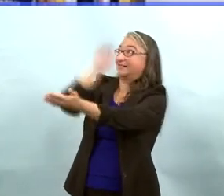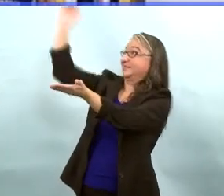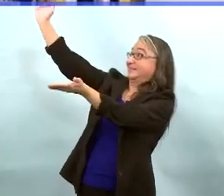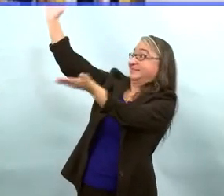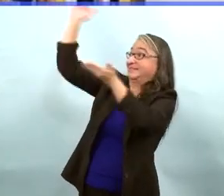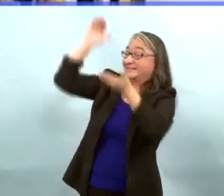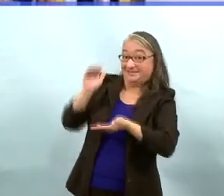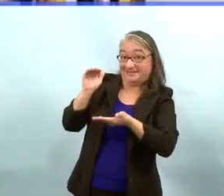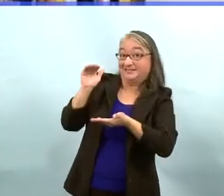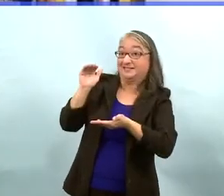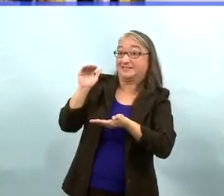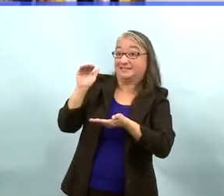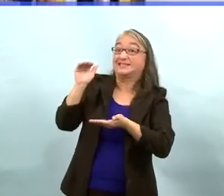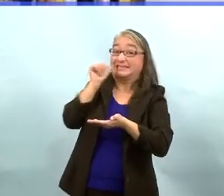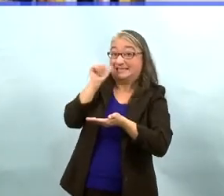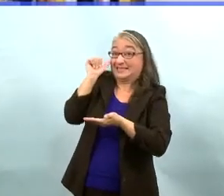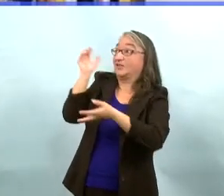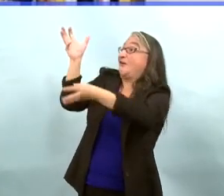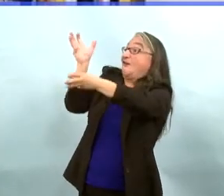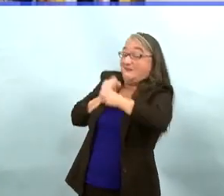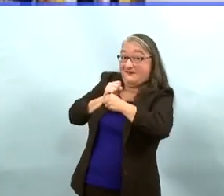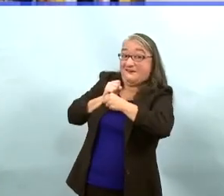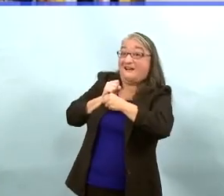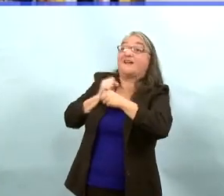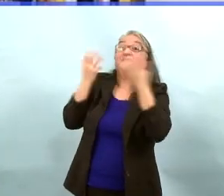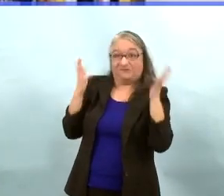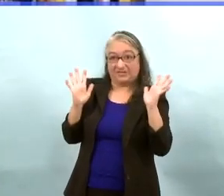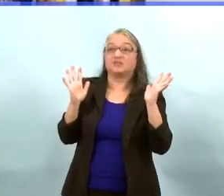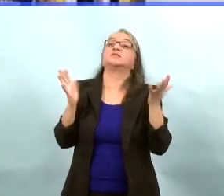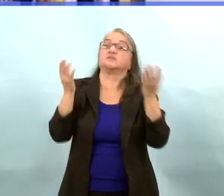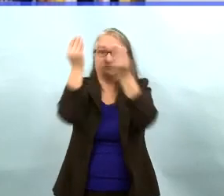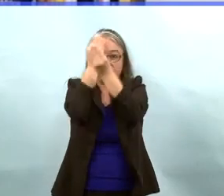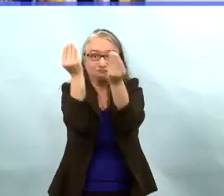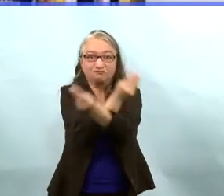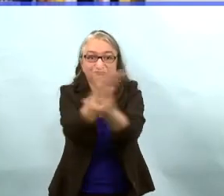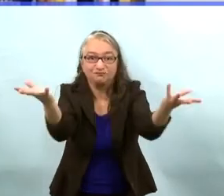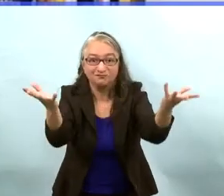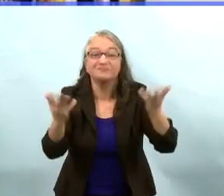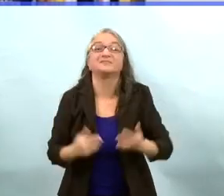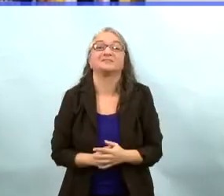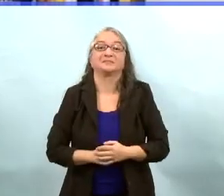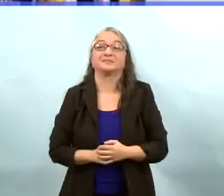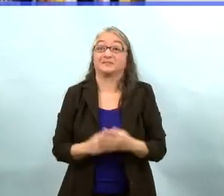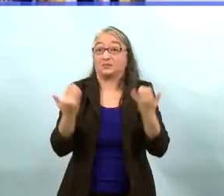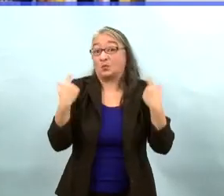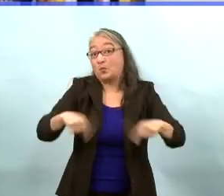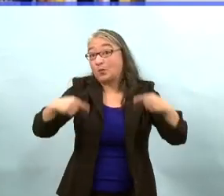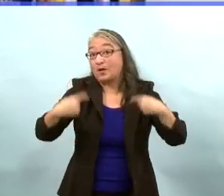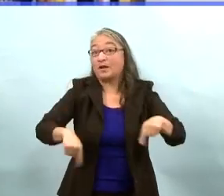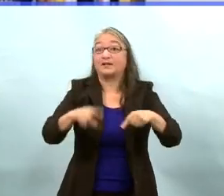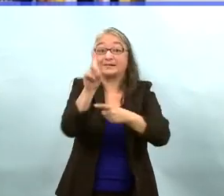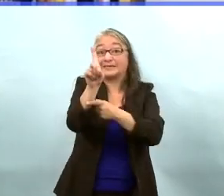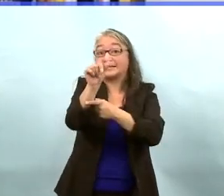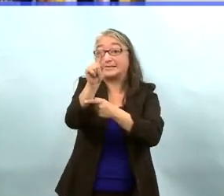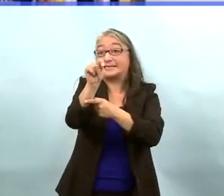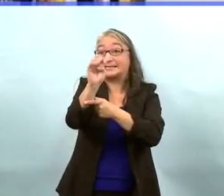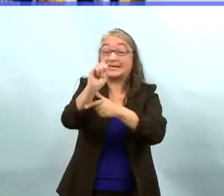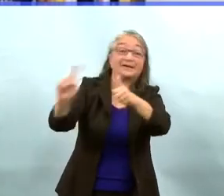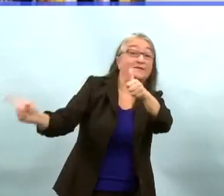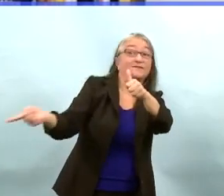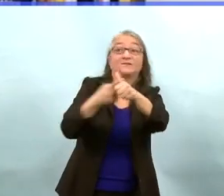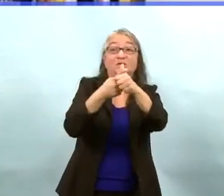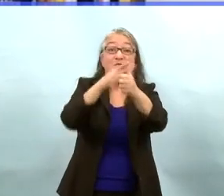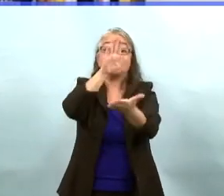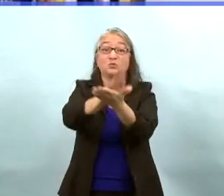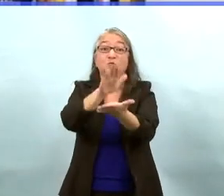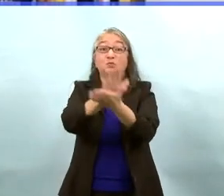ça. Donc, je n'ai pas de mise à jour pour vous dire quand va être la première clinique de vaccination dans une